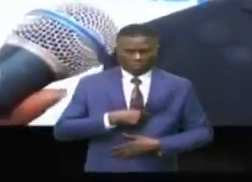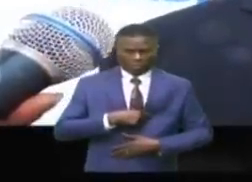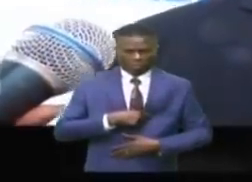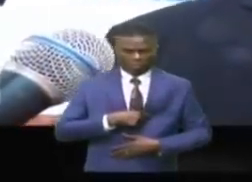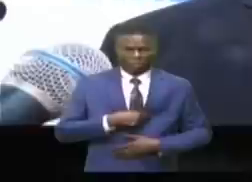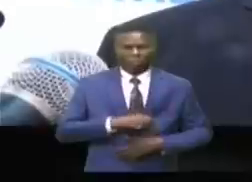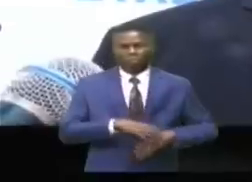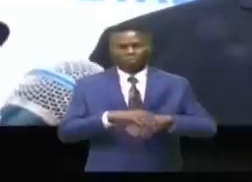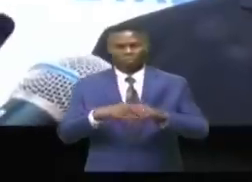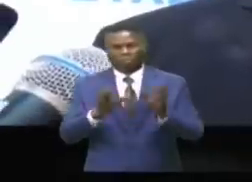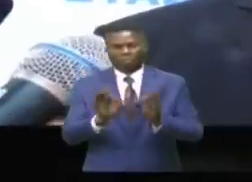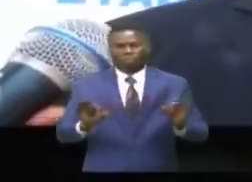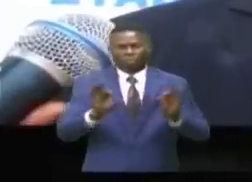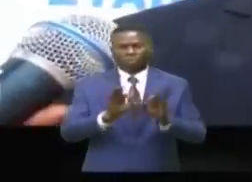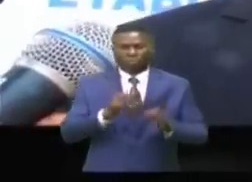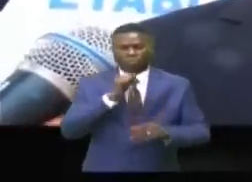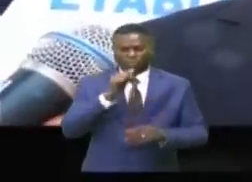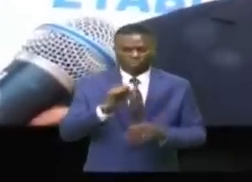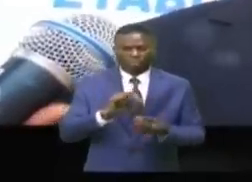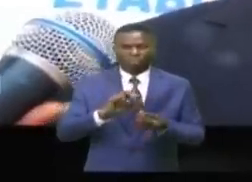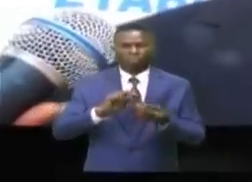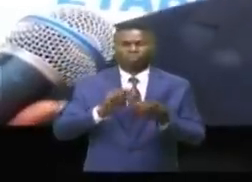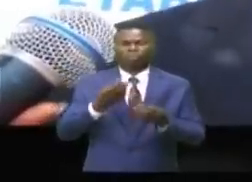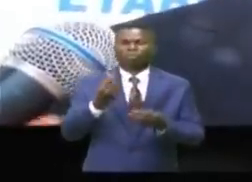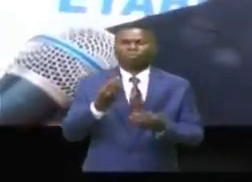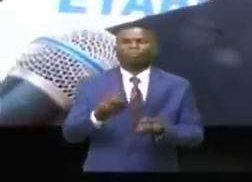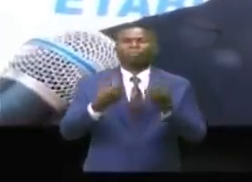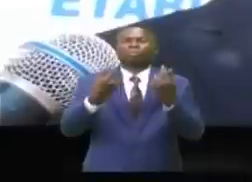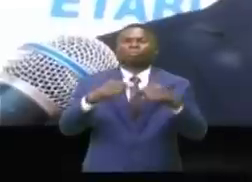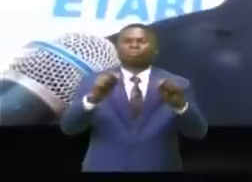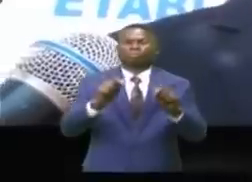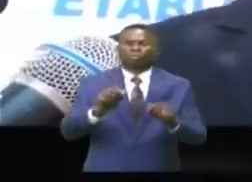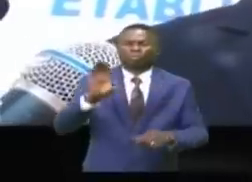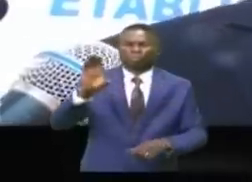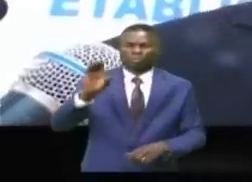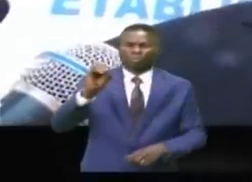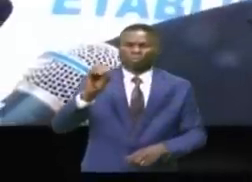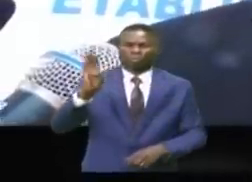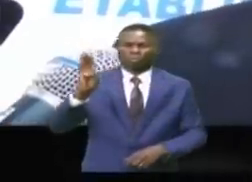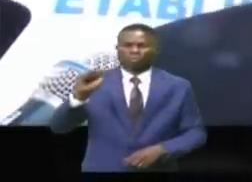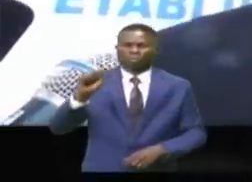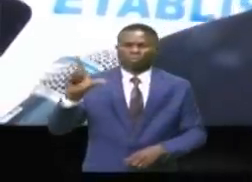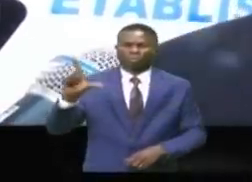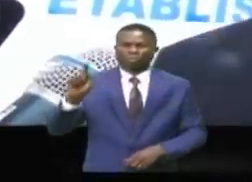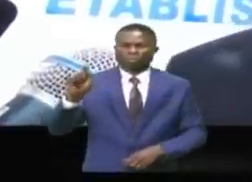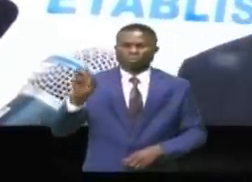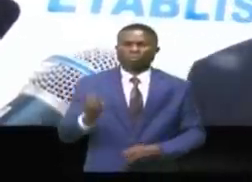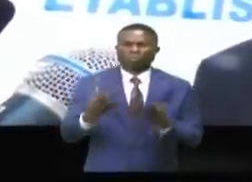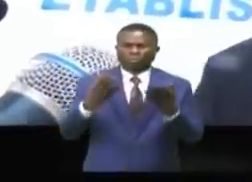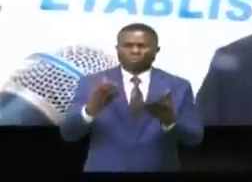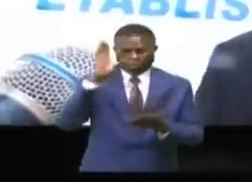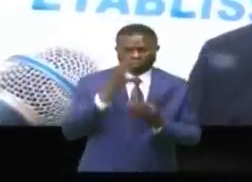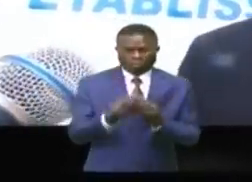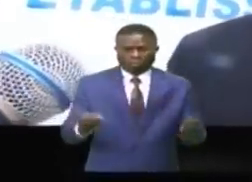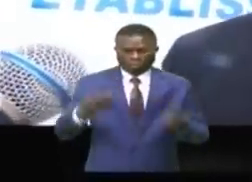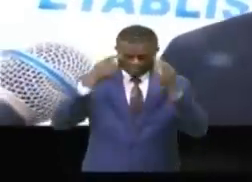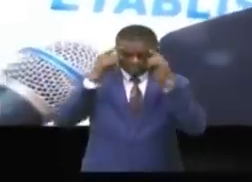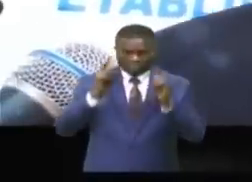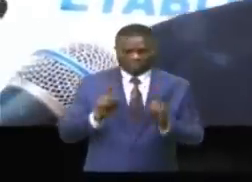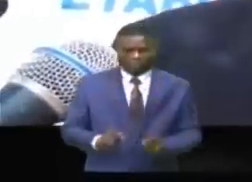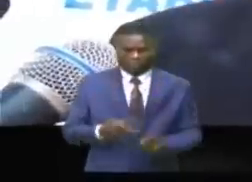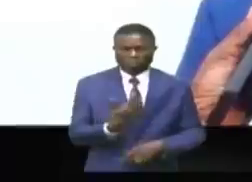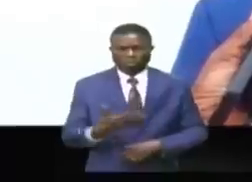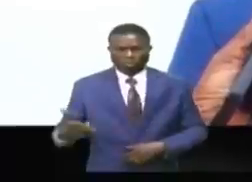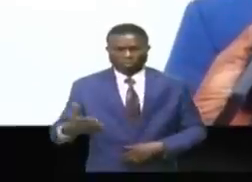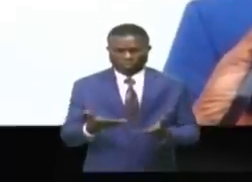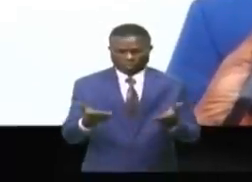produit majeur, donc cuivre cobalt, mais aussi résoudre la problématique de la détermination des éléments